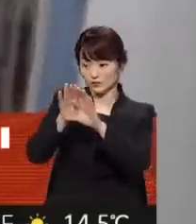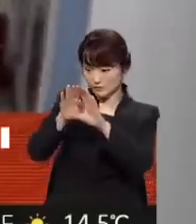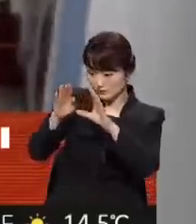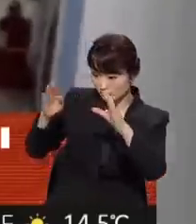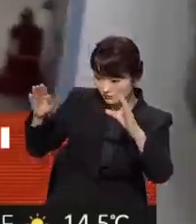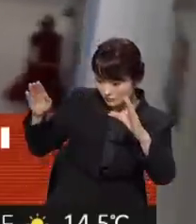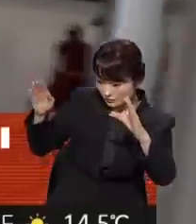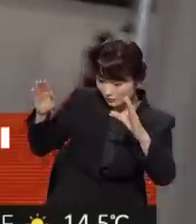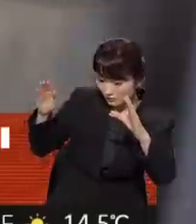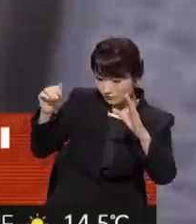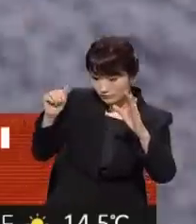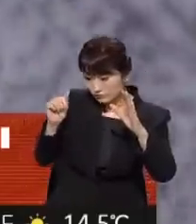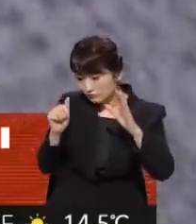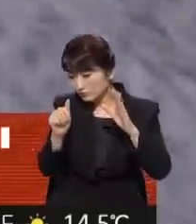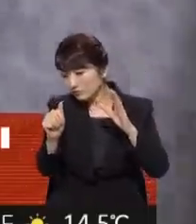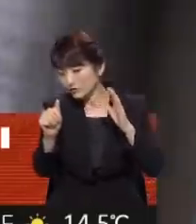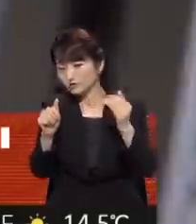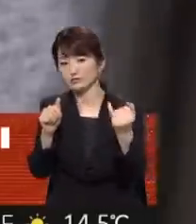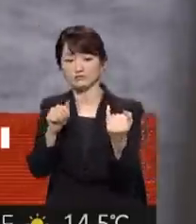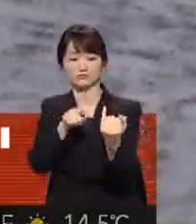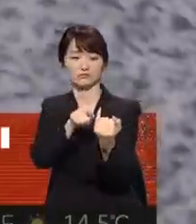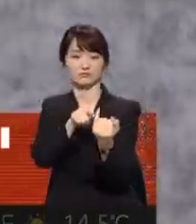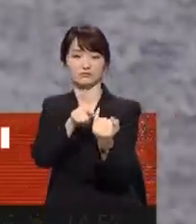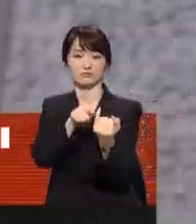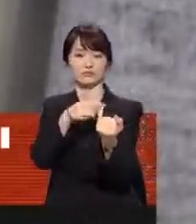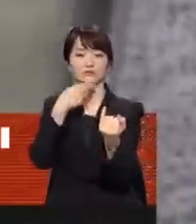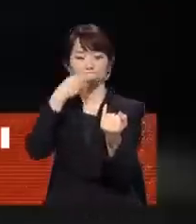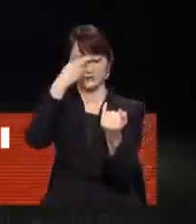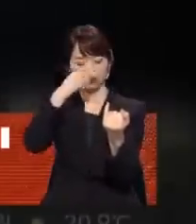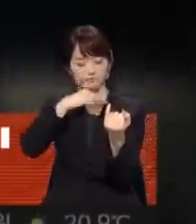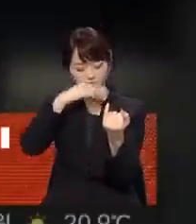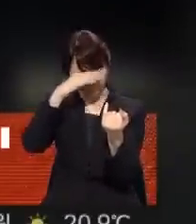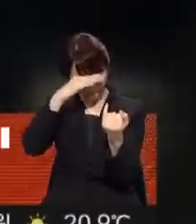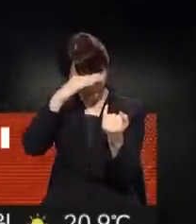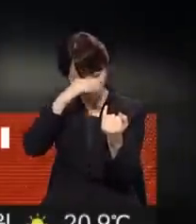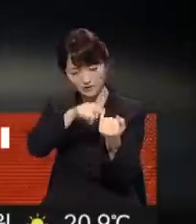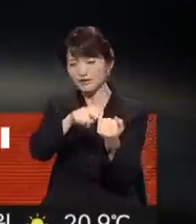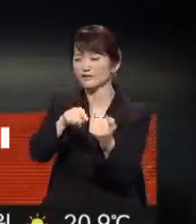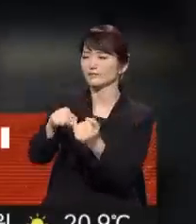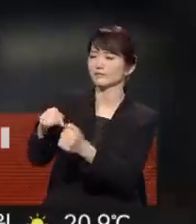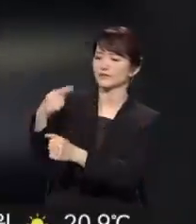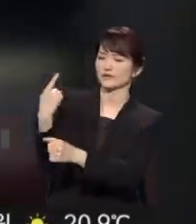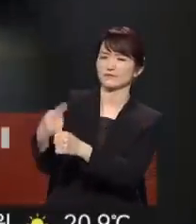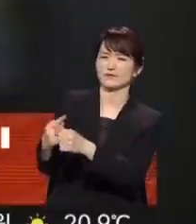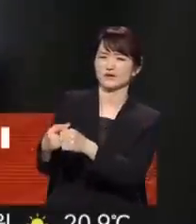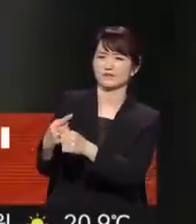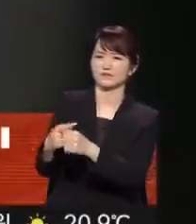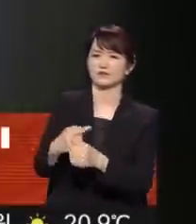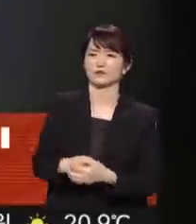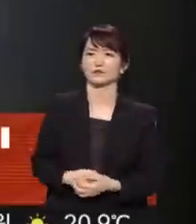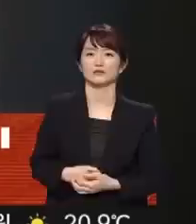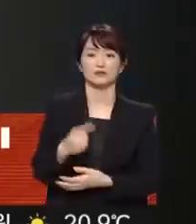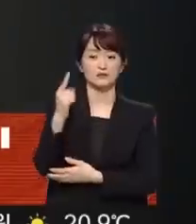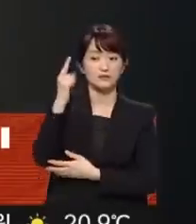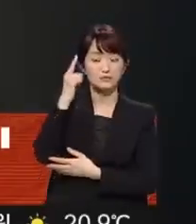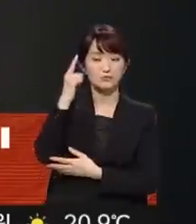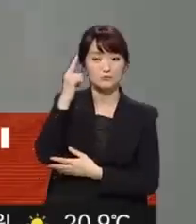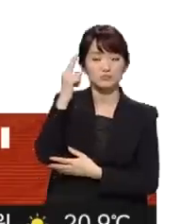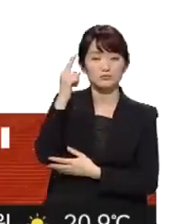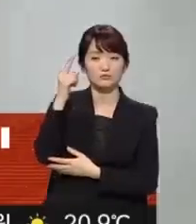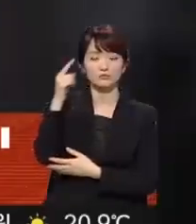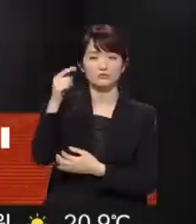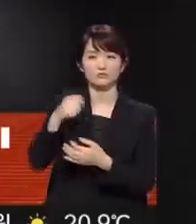나가보니까 저 여성이 밖에 있었던 겁니다. 저 여성이 술에 취해서 막 욕을 하고 뭐 예컨대 휴대전화 찍지 마라